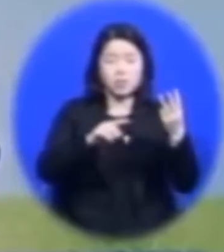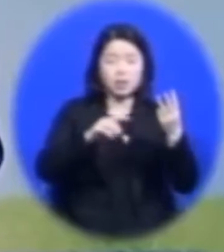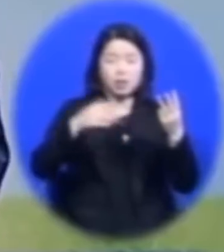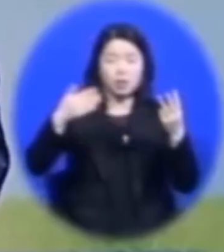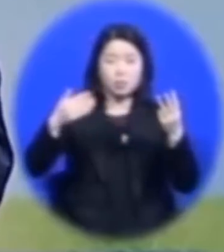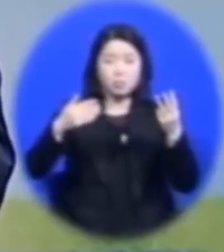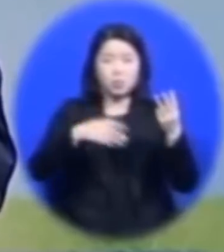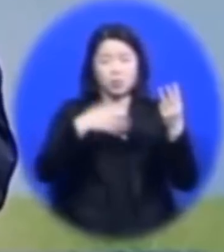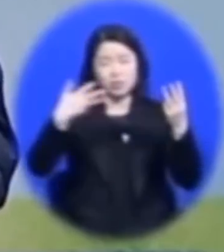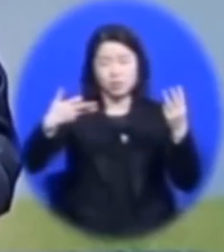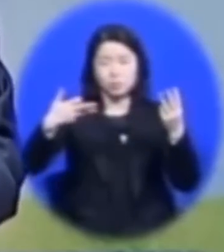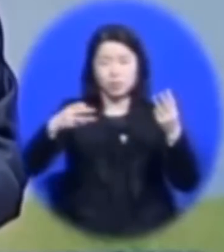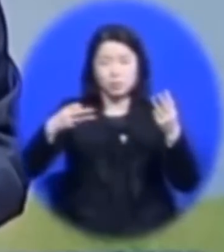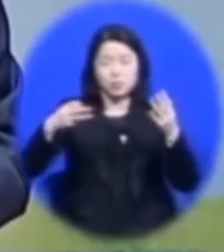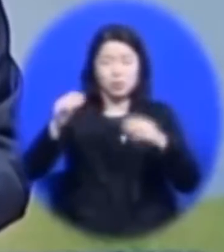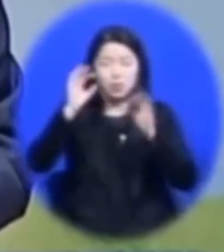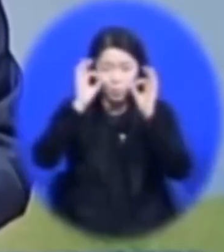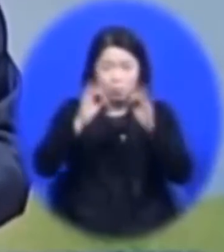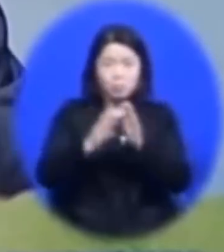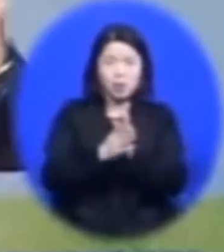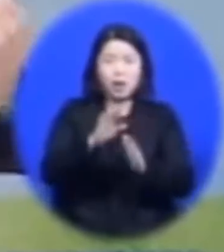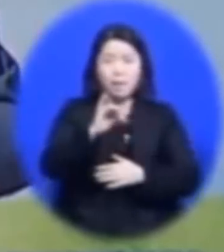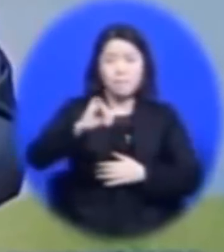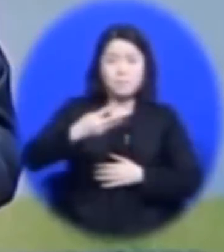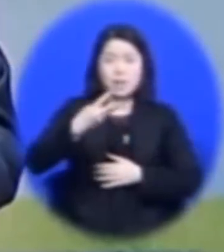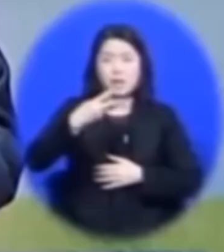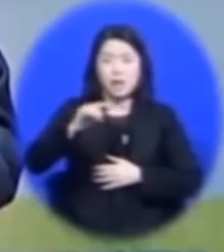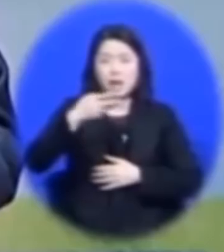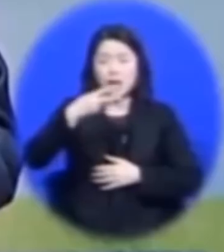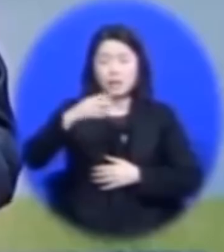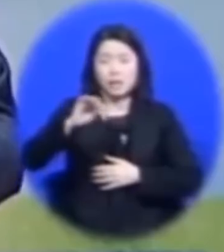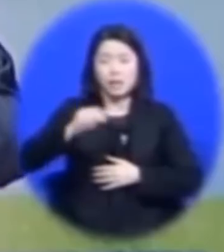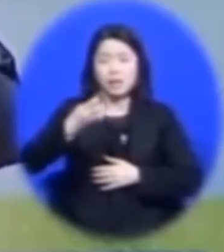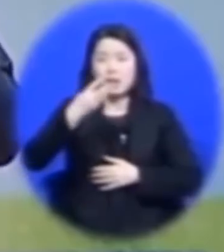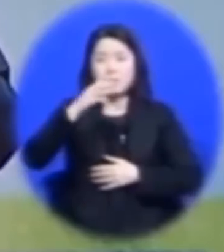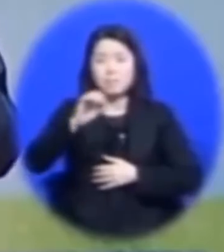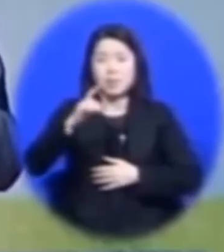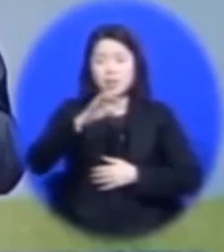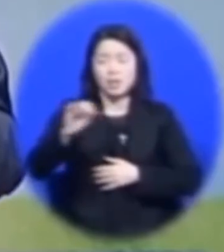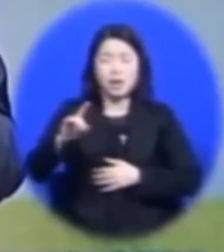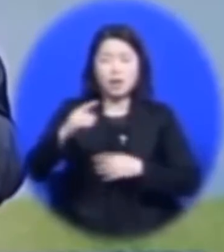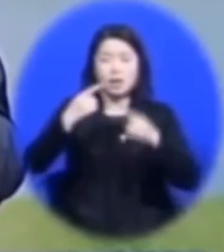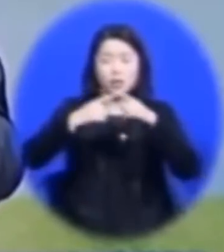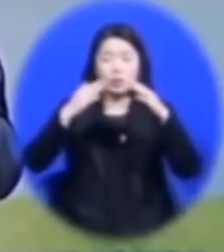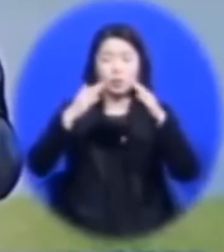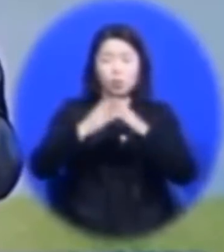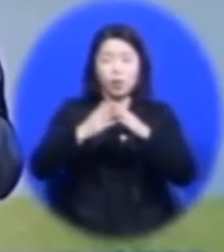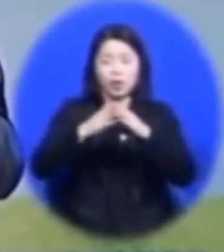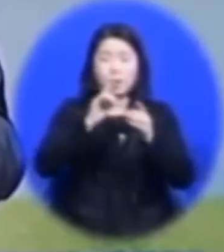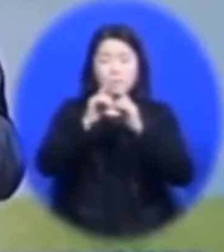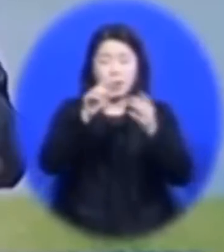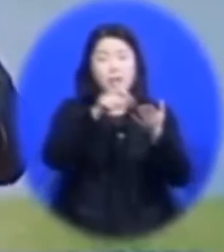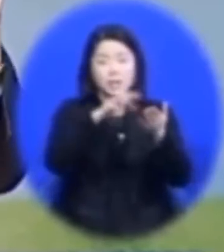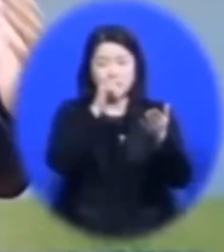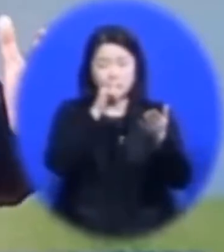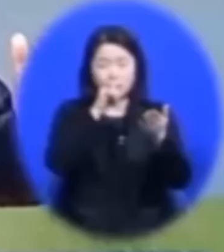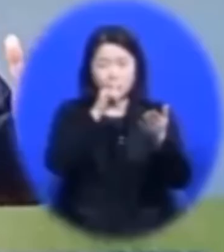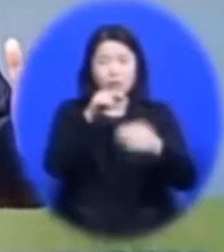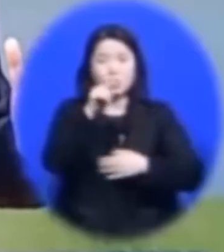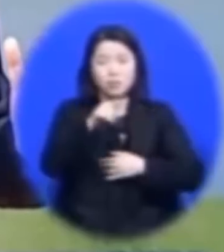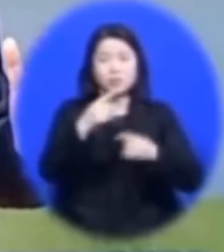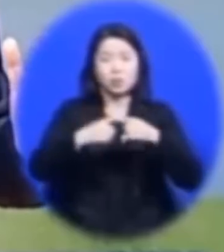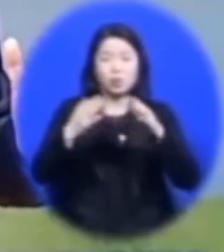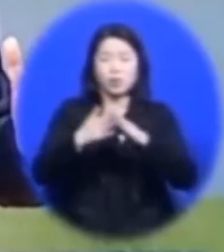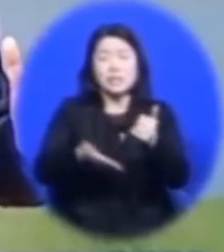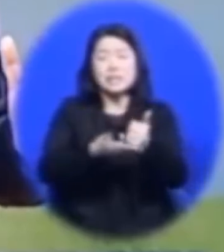13절 까지 보면 빌라델비아 교회에 대한 말씀이 나옵니다 근데 그 빌라델비아 교회가 칭찬만 받은